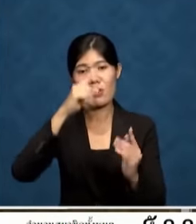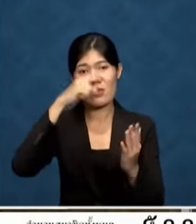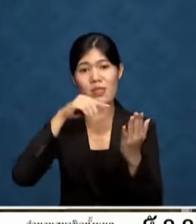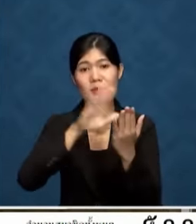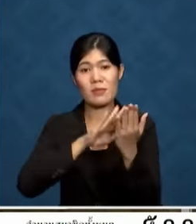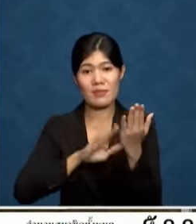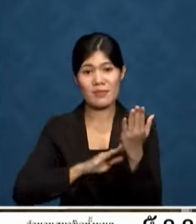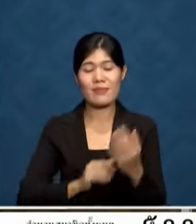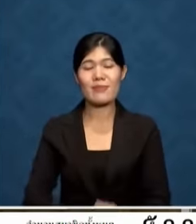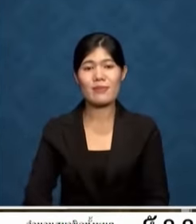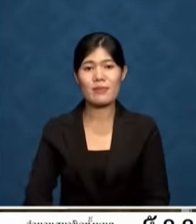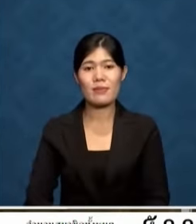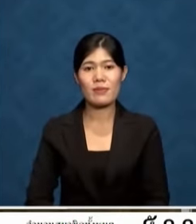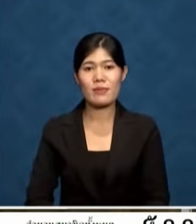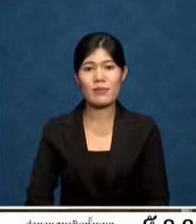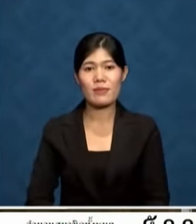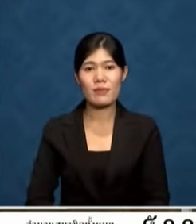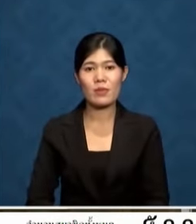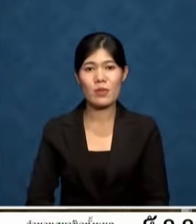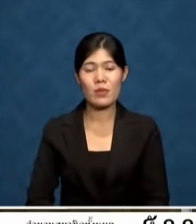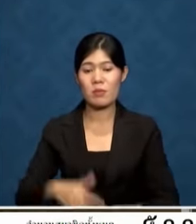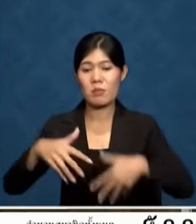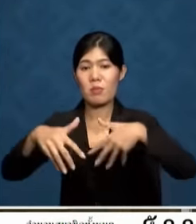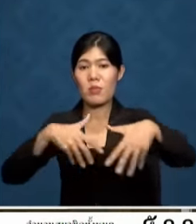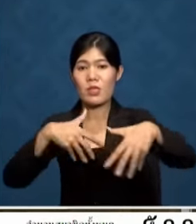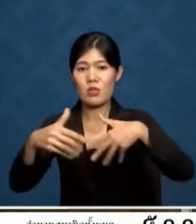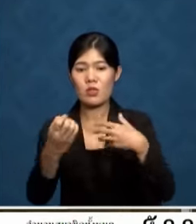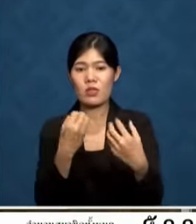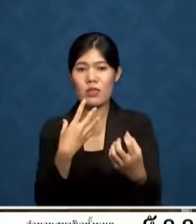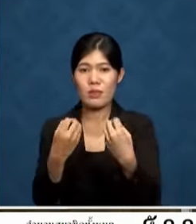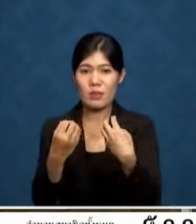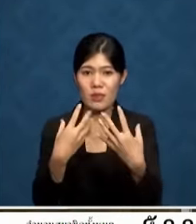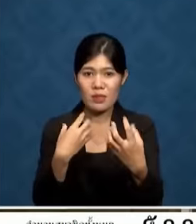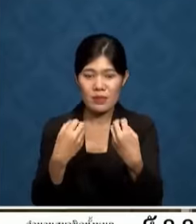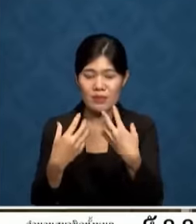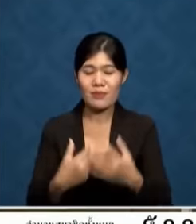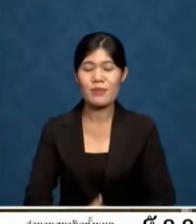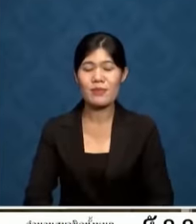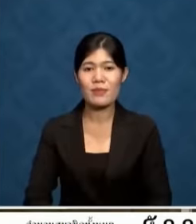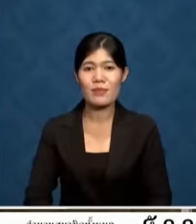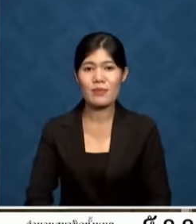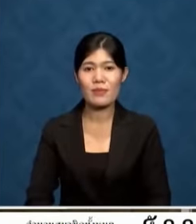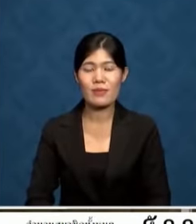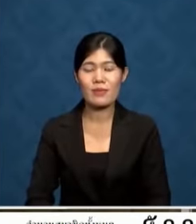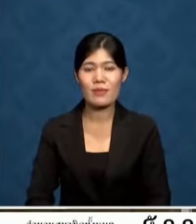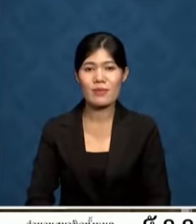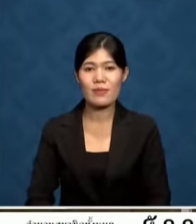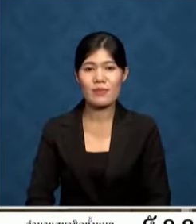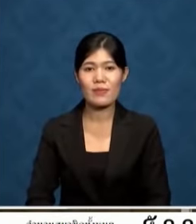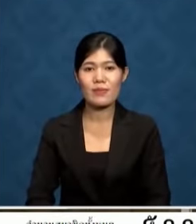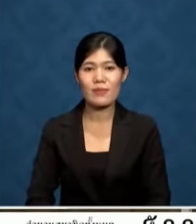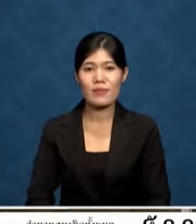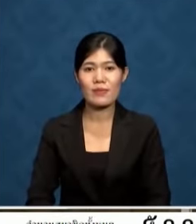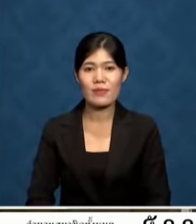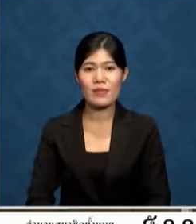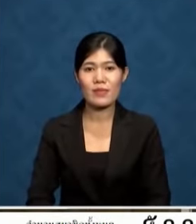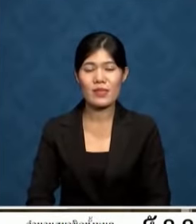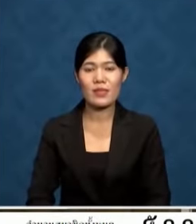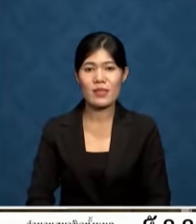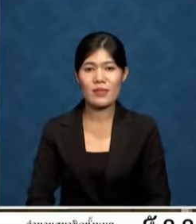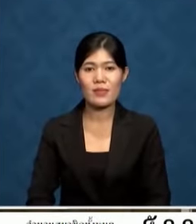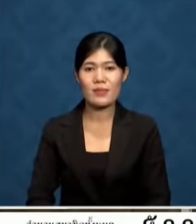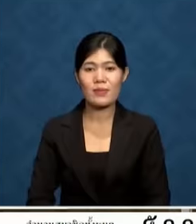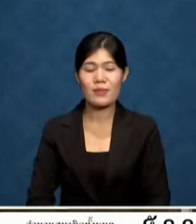ที่สะท้อนความเห็นของประชาชนได้เป็นอย่างดีอีกโพลนึงแต่ถ้ารัฐบาลจะเสียเวลาไปดูราย